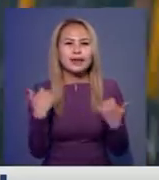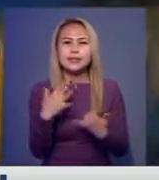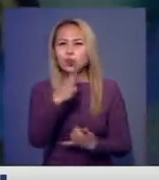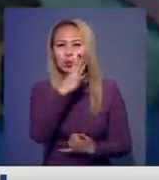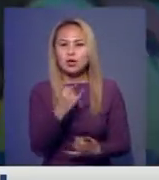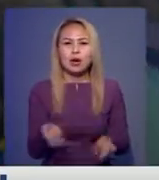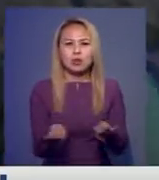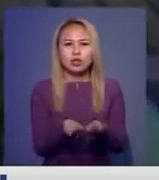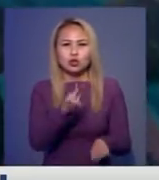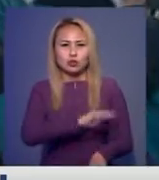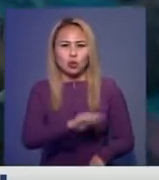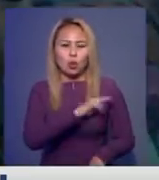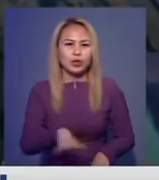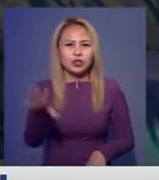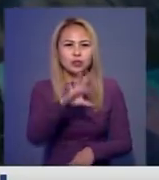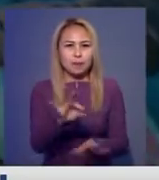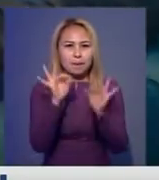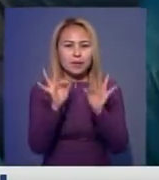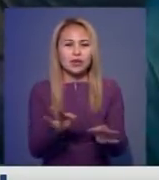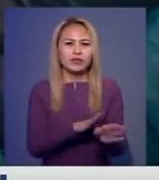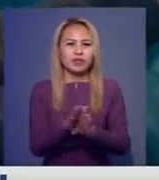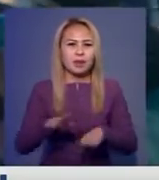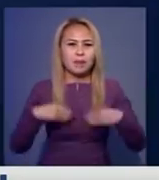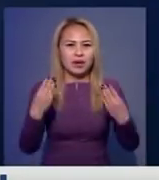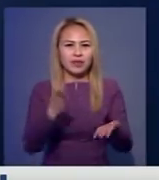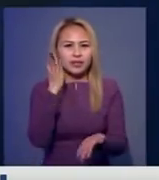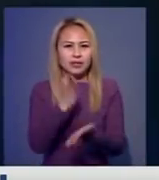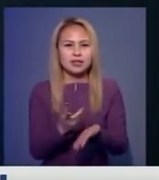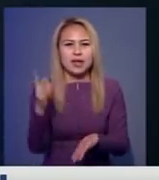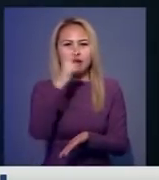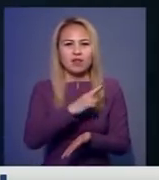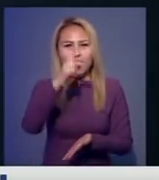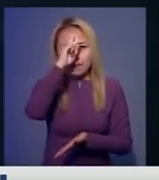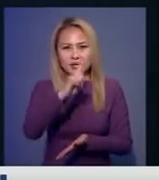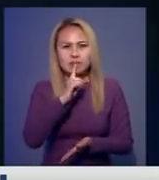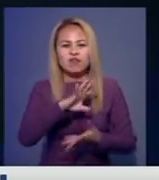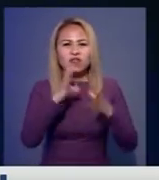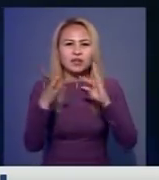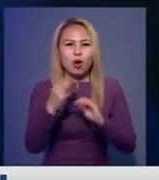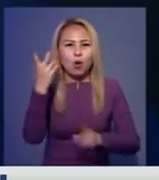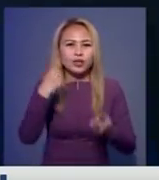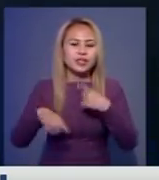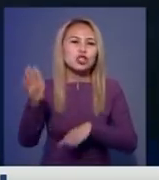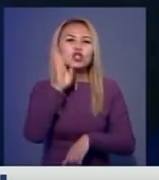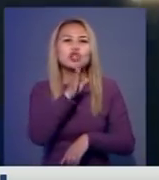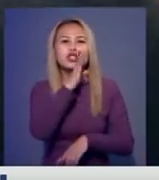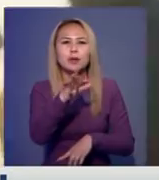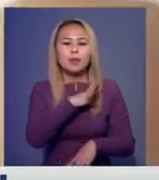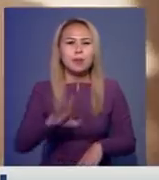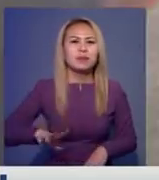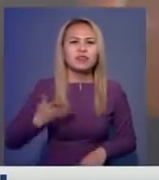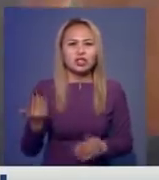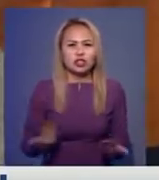айтуынша, қазірдің өзінде аталған жұмыстың оң нәтиже беріп отырғаны байқалады. Биыл қаңтар айында елге оралған әйелдер бұрынғы радикалды